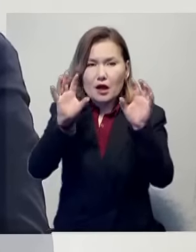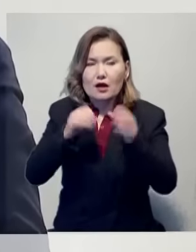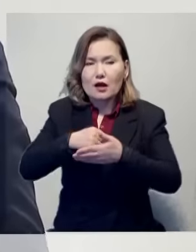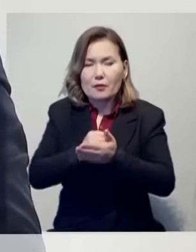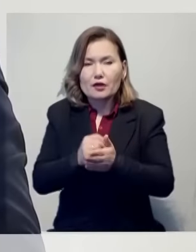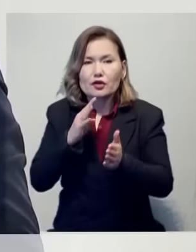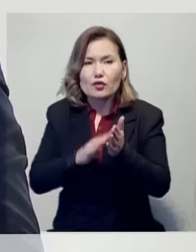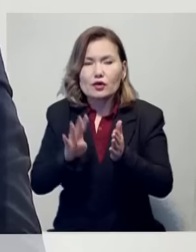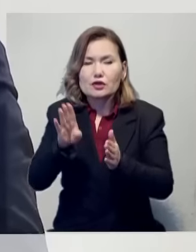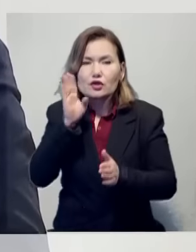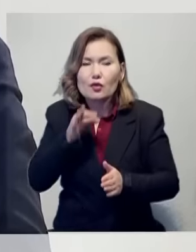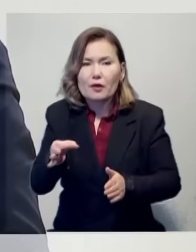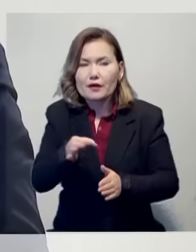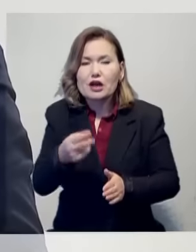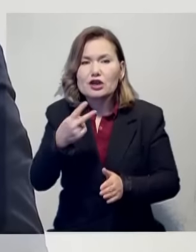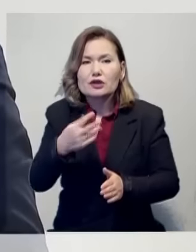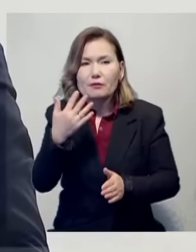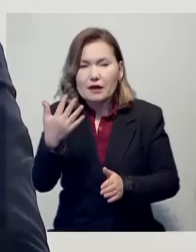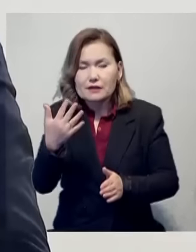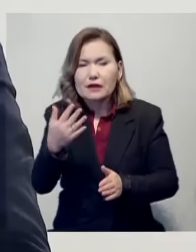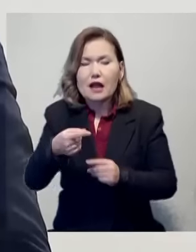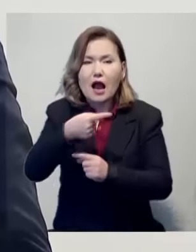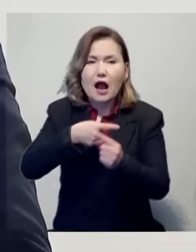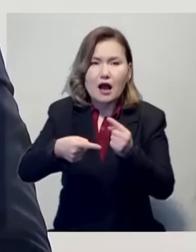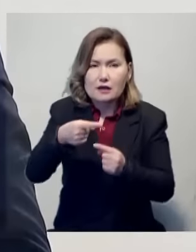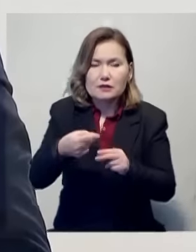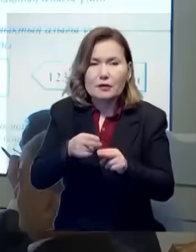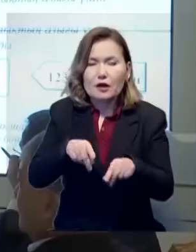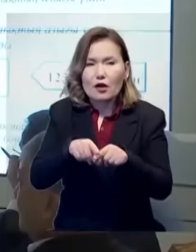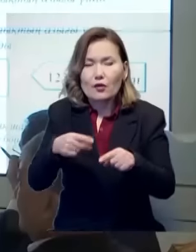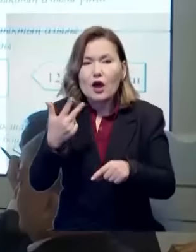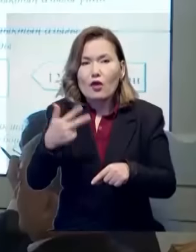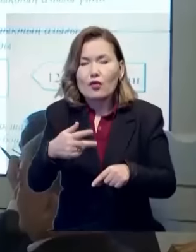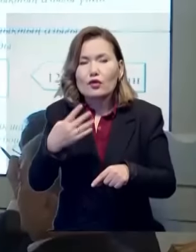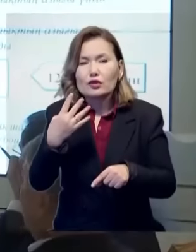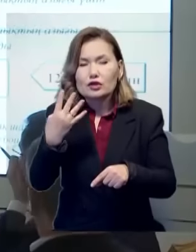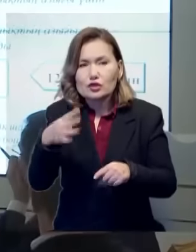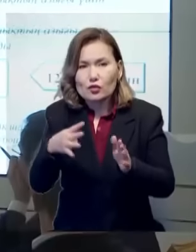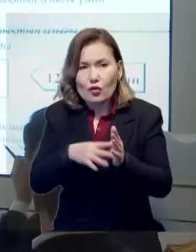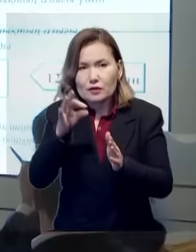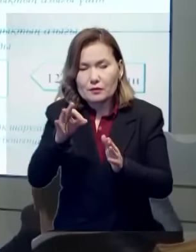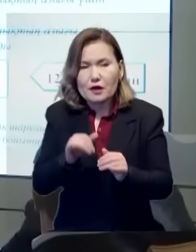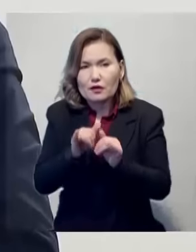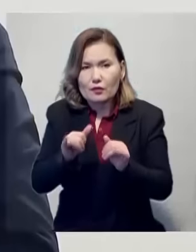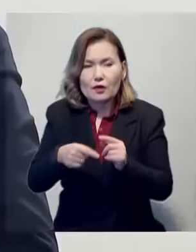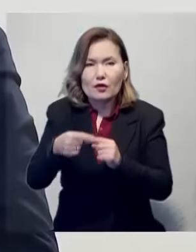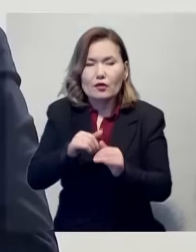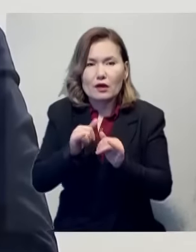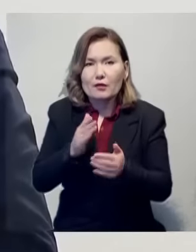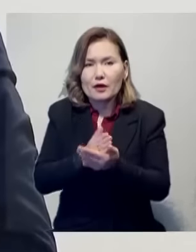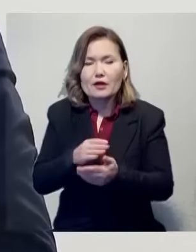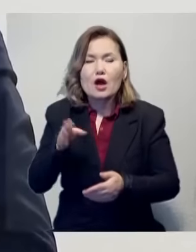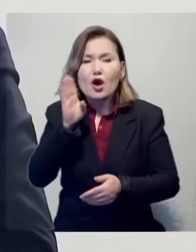94 су айдындарының оның ішіндегі 25 кәсіпшілік, 69-ы көл тауар балық өндірушілер болып есептеледі. Көлдердің